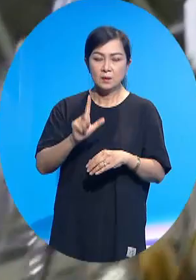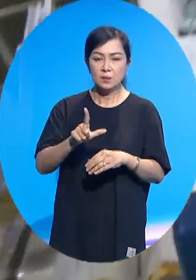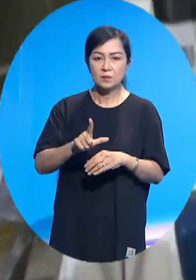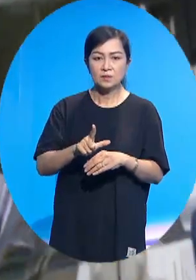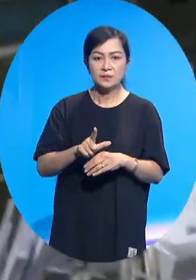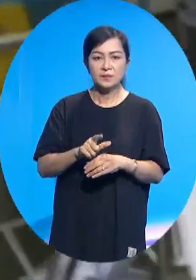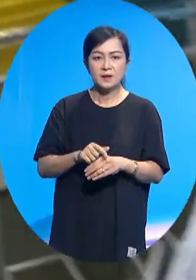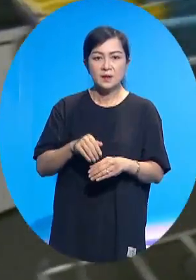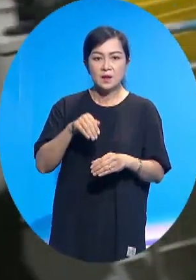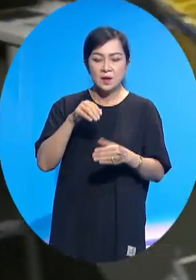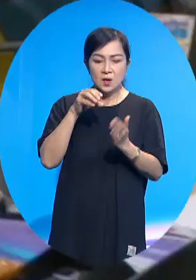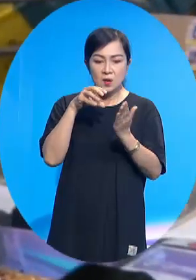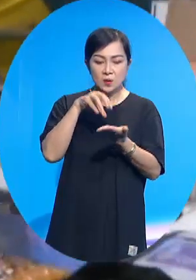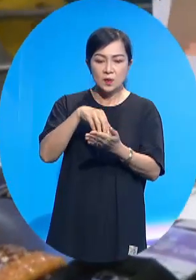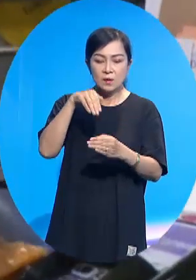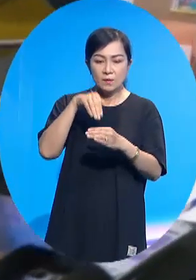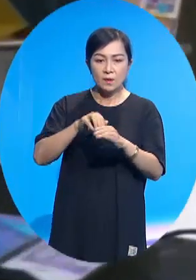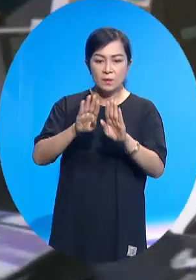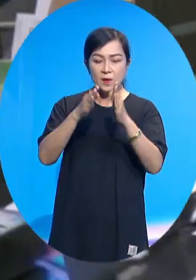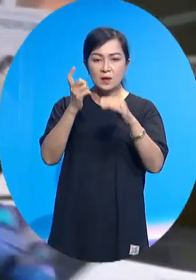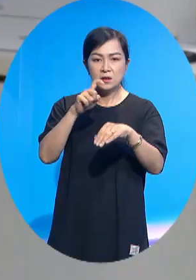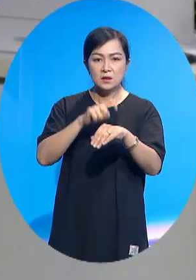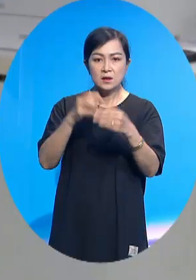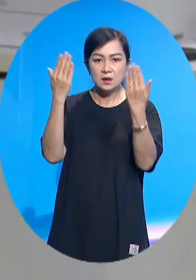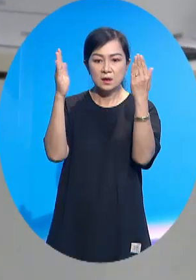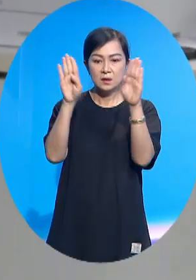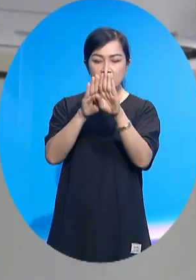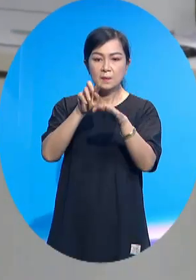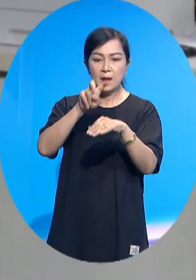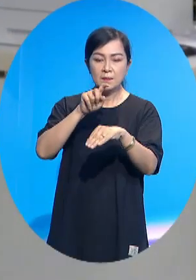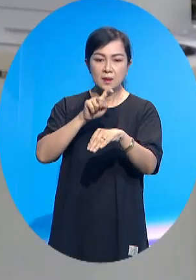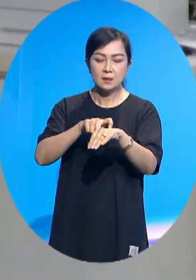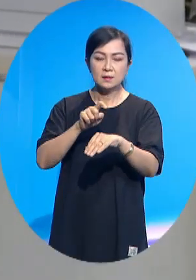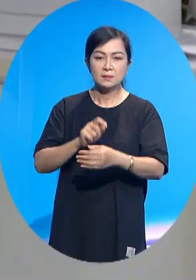Dự kiến, các điểm bỏ phiếu sẽ mở cửa vào 9 giờ và đóng cửa vào 20 giờ theo giờ địa phương.